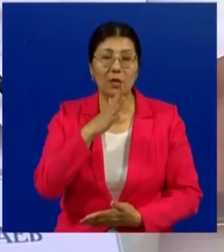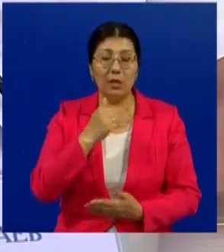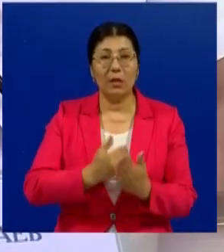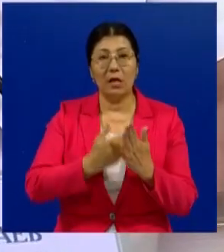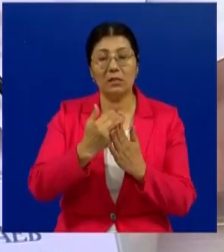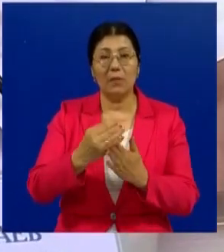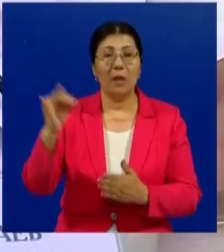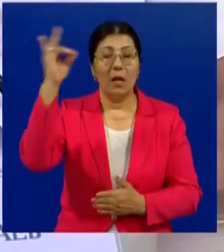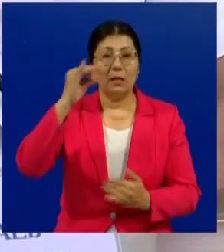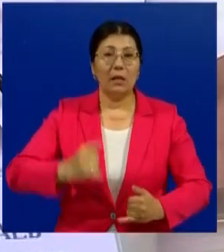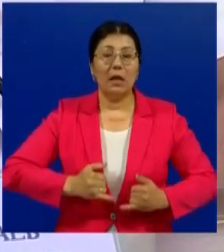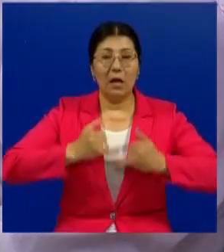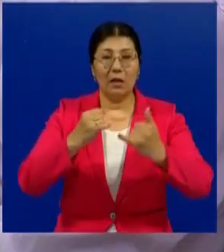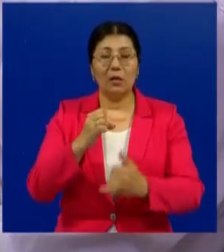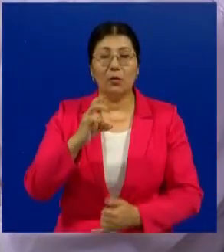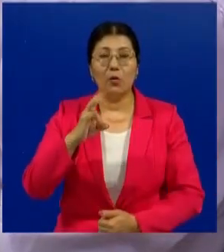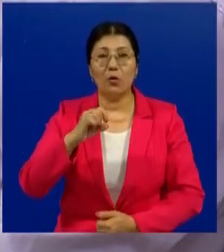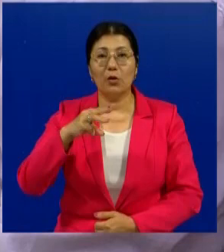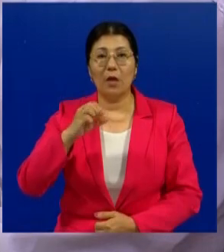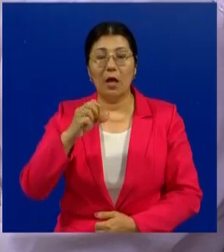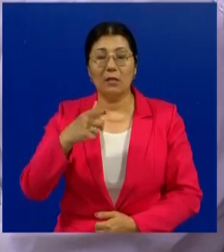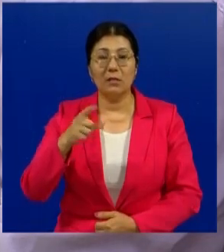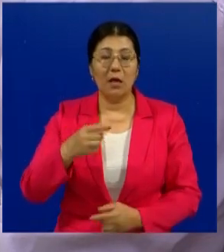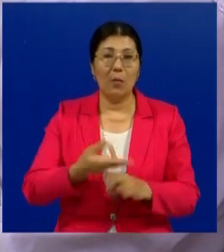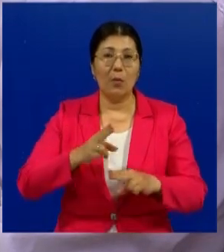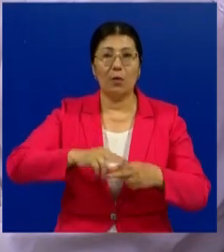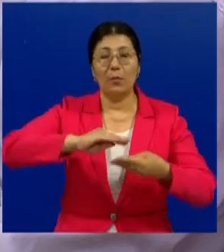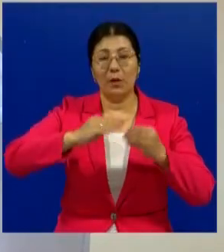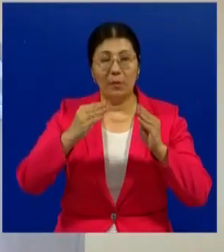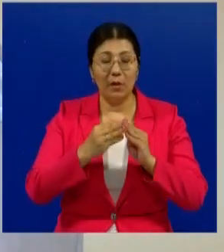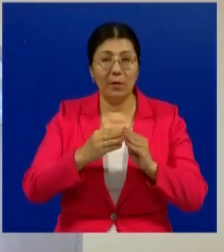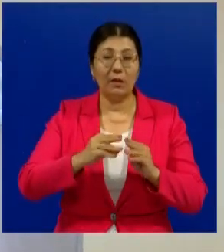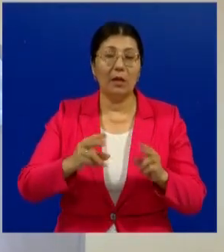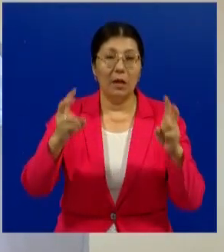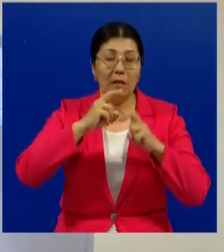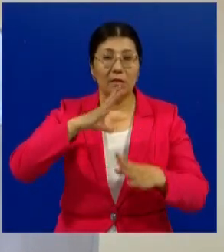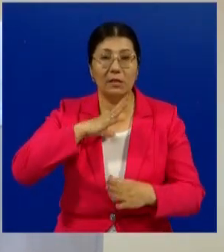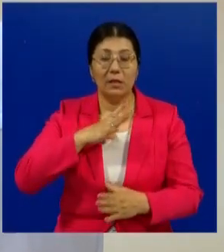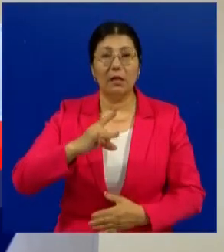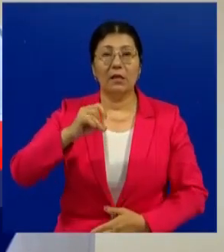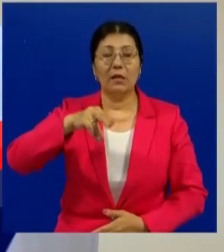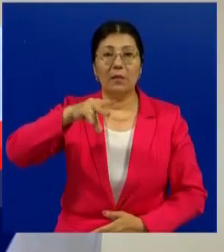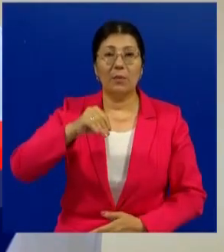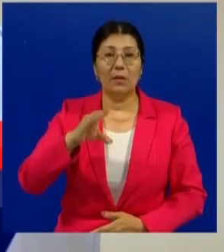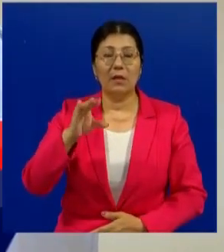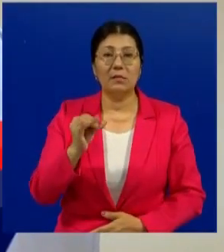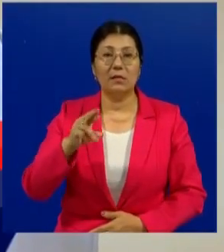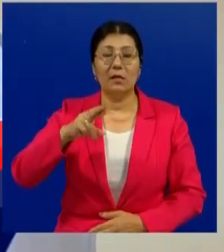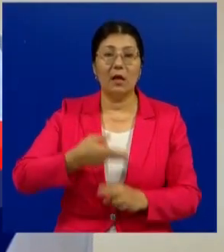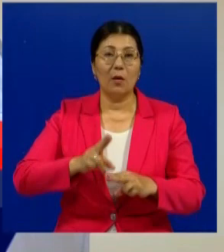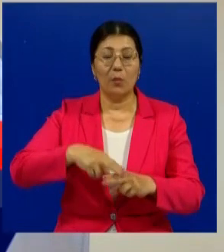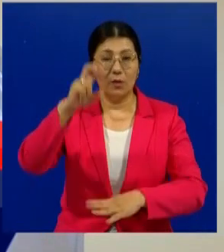отан тарихына арнаған Нұртаза Абдуллаев бұл мәселеге тереңінен үңілу керегін айтты. Репрессия деген әр